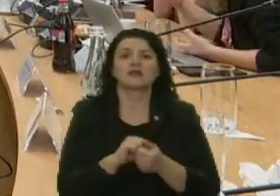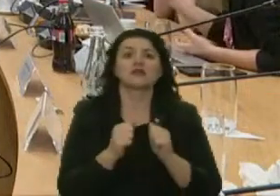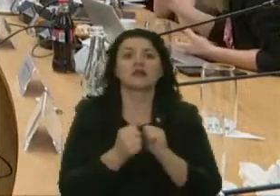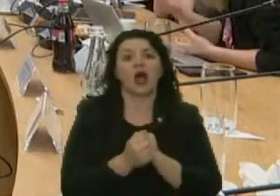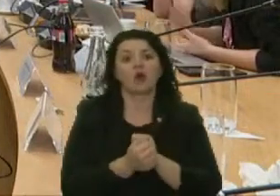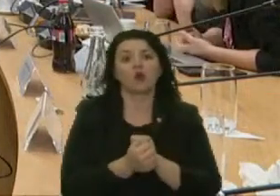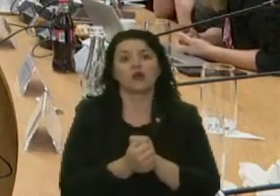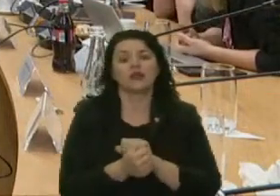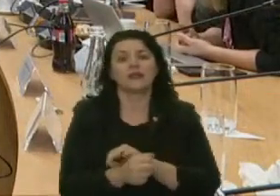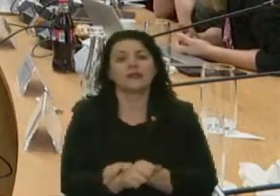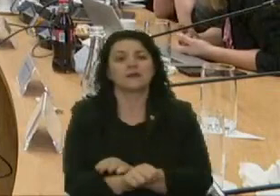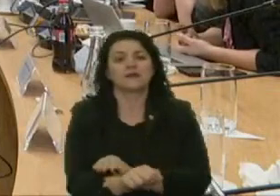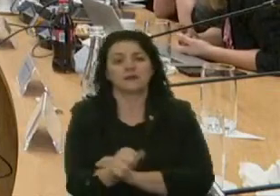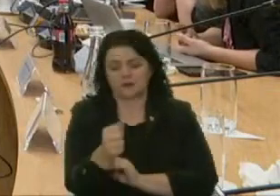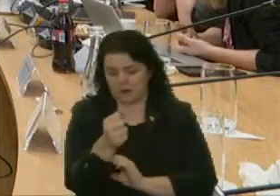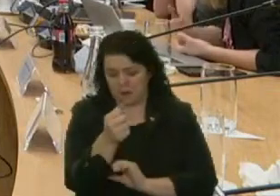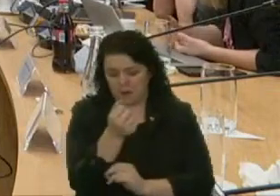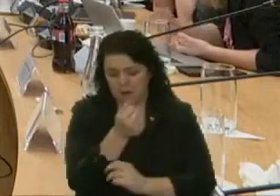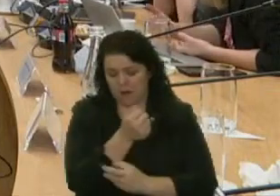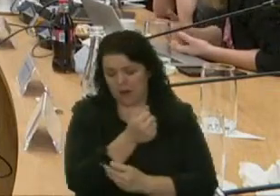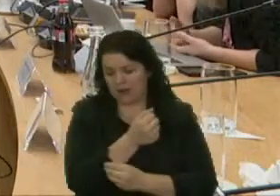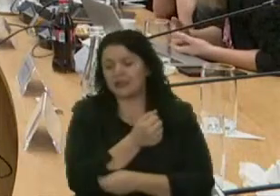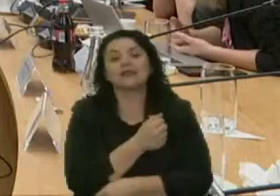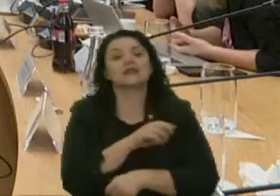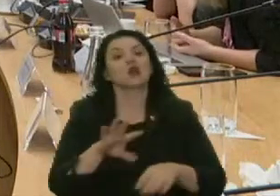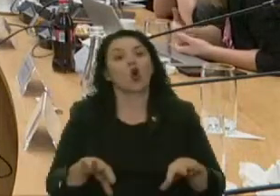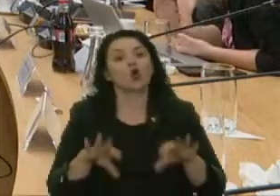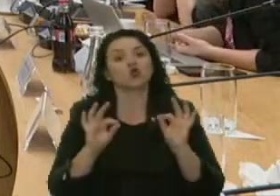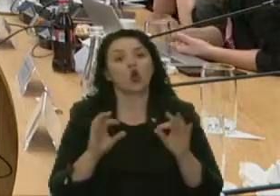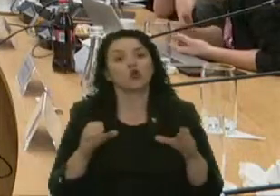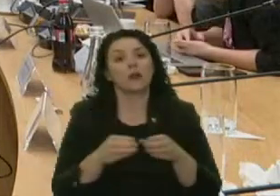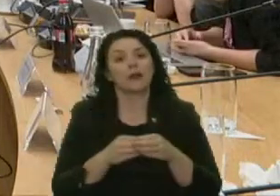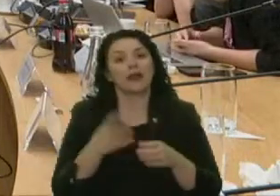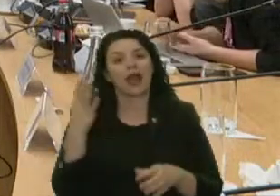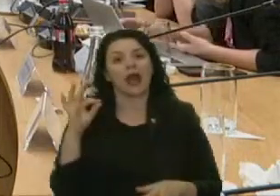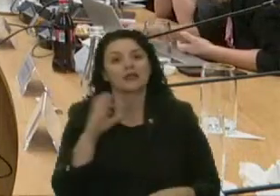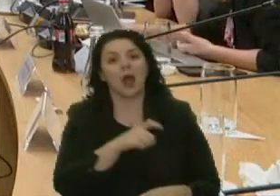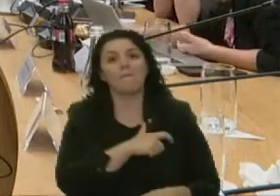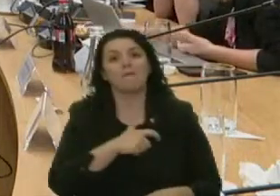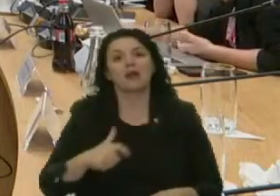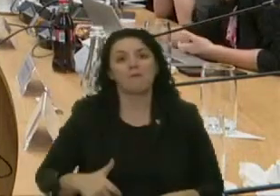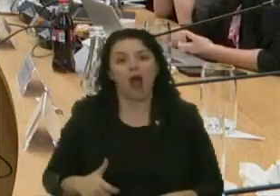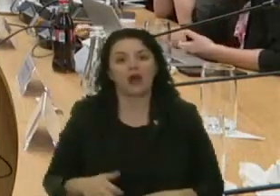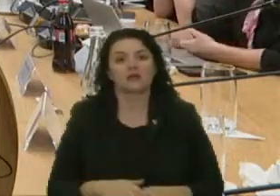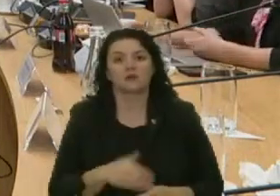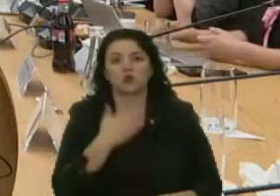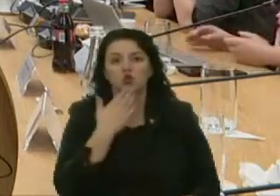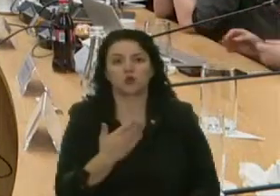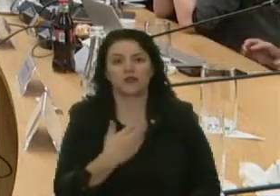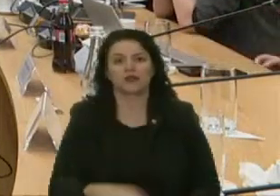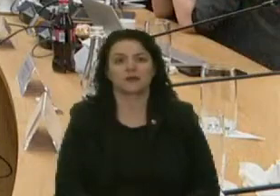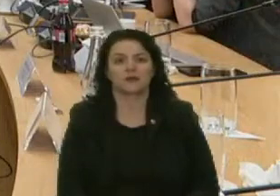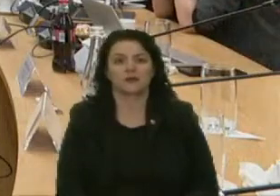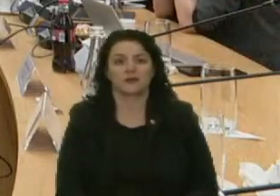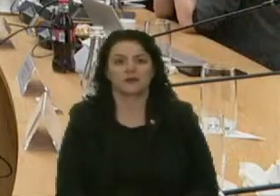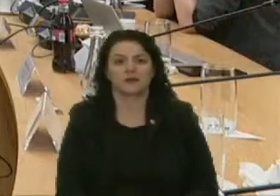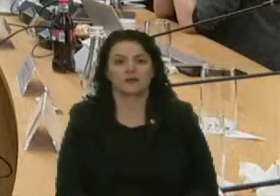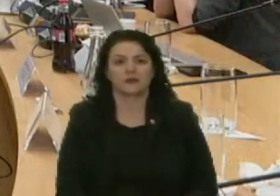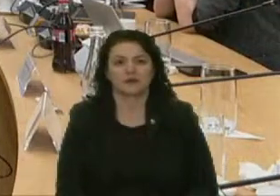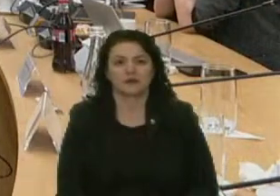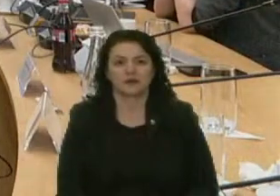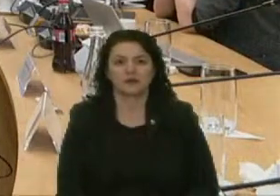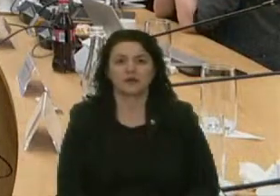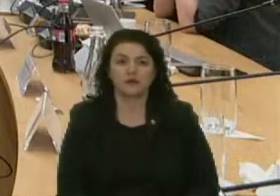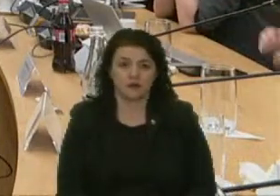acea organizație a municipiilor să căutăm soluții împreună cu ceilalți primari dacă viziunea nu este diferită Mulțumesc vă rog domnule Groza